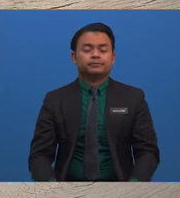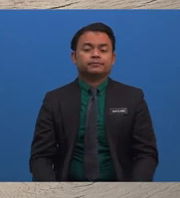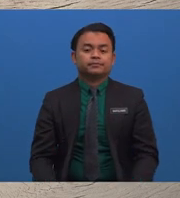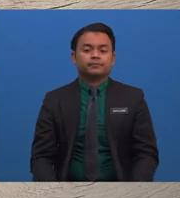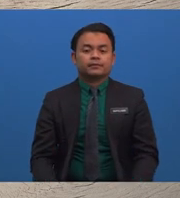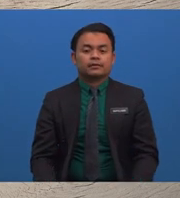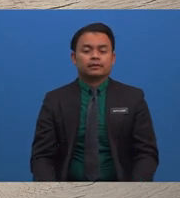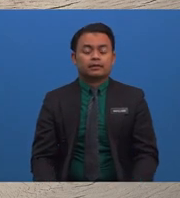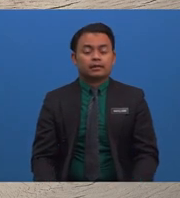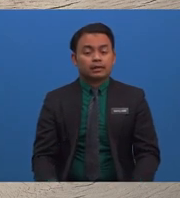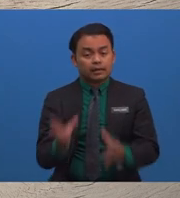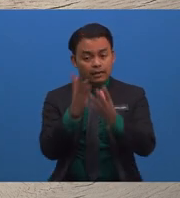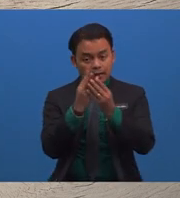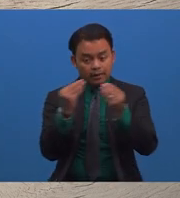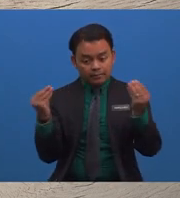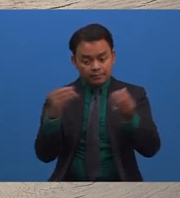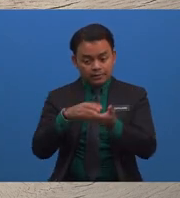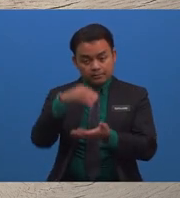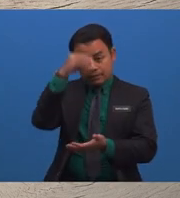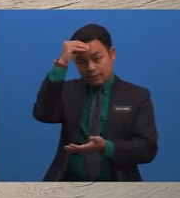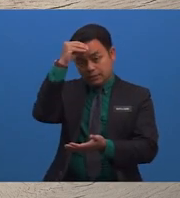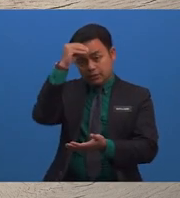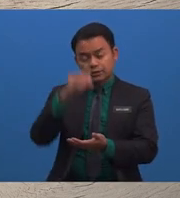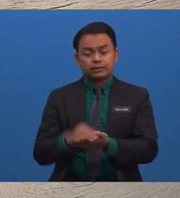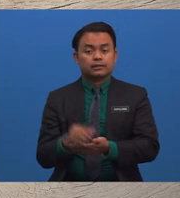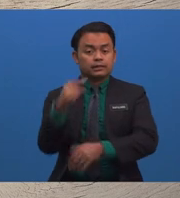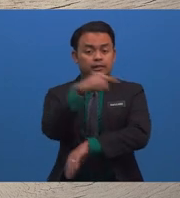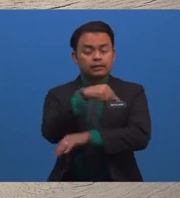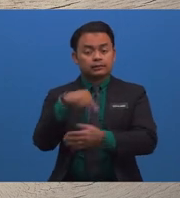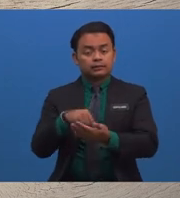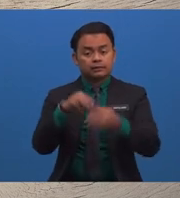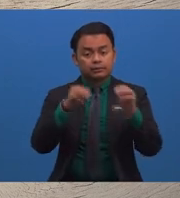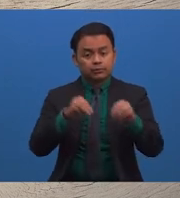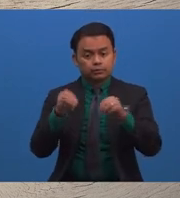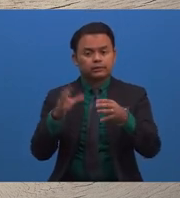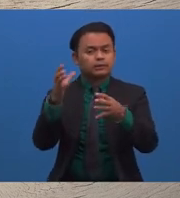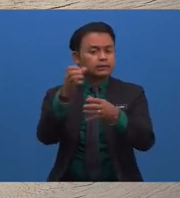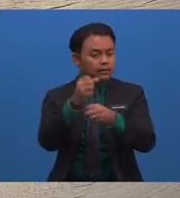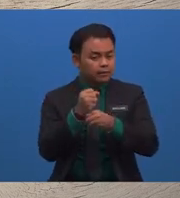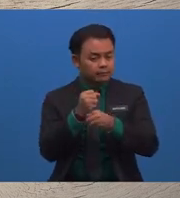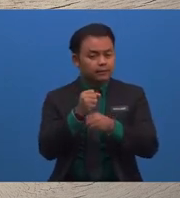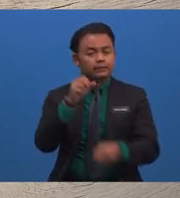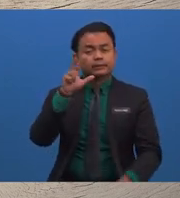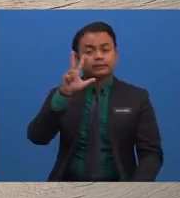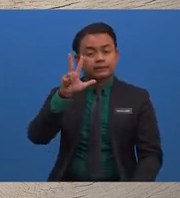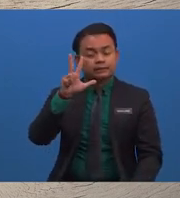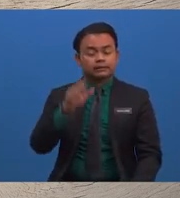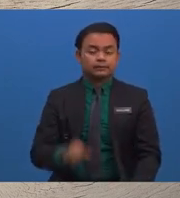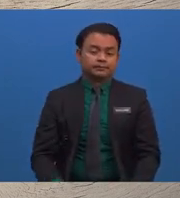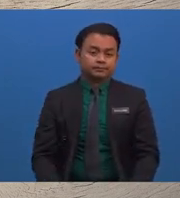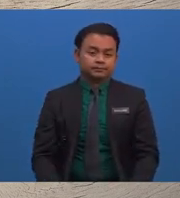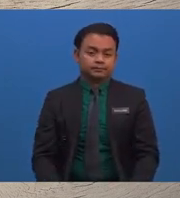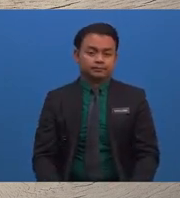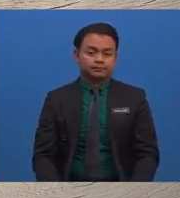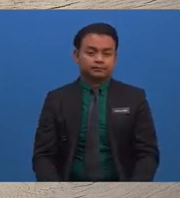Seharusnya selesai sesi pembelajaran ini, murid-murid dapat memperoleh tiga perkara,